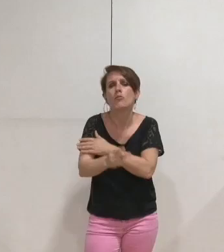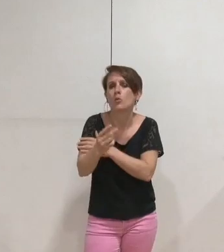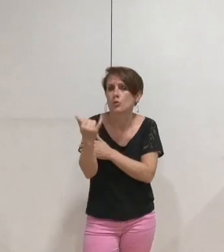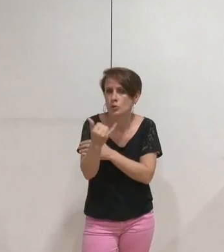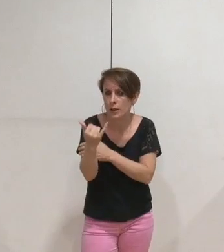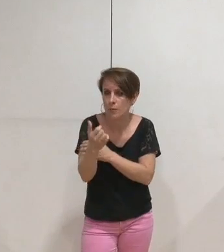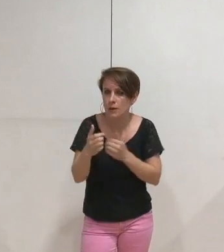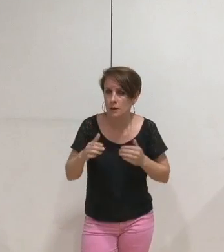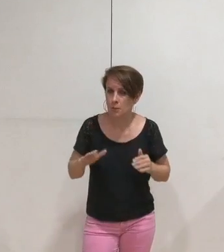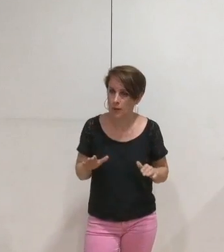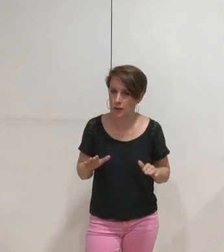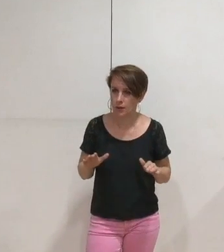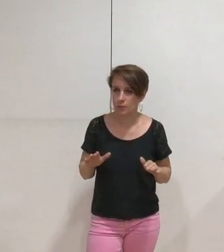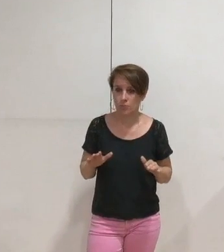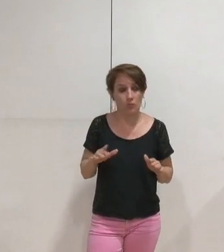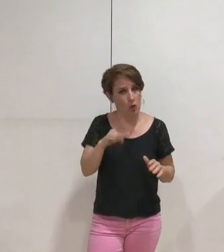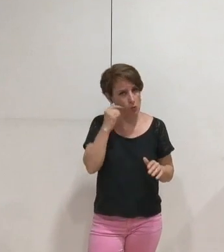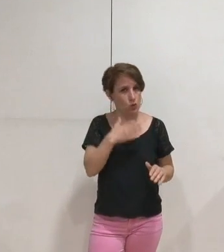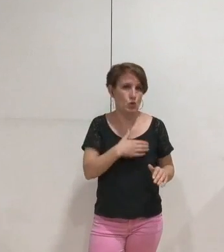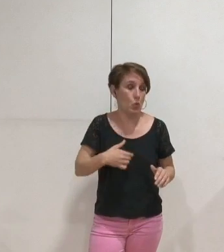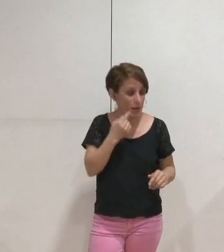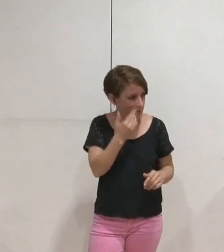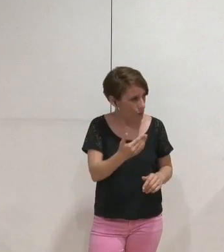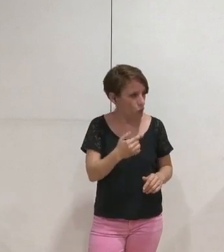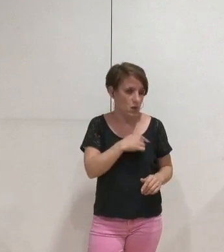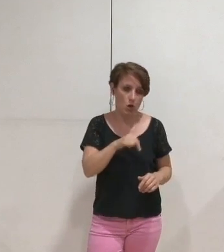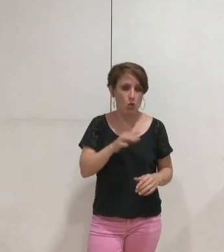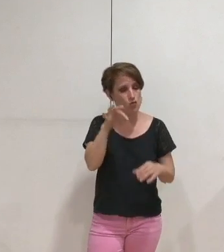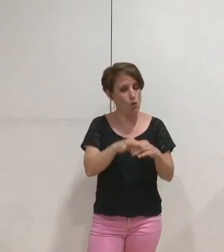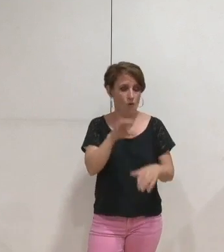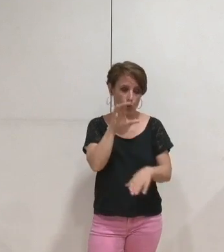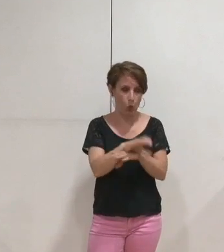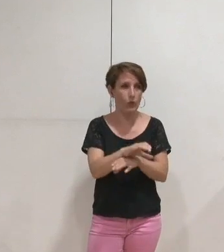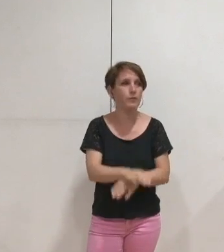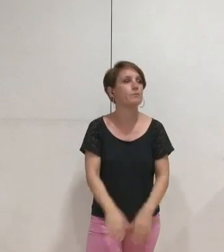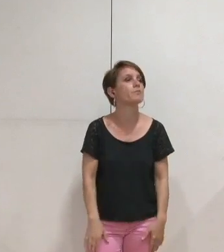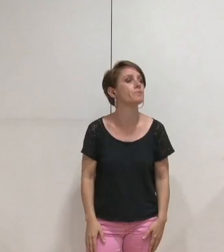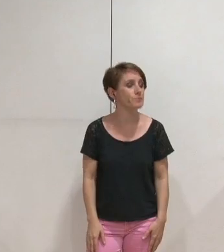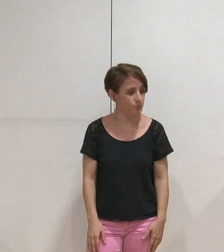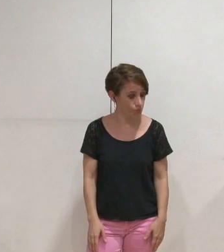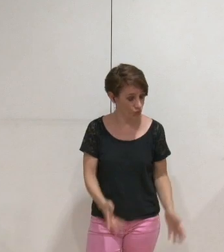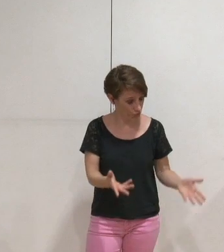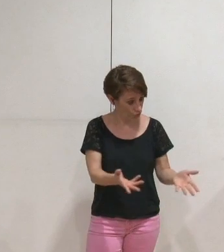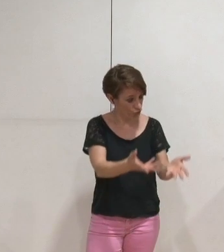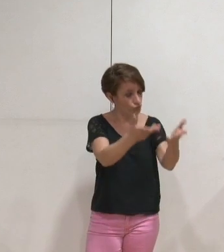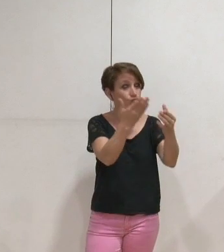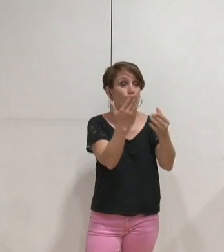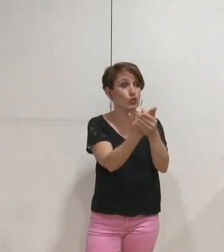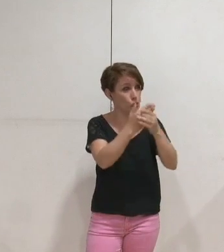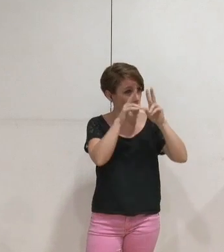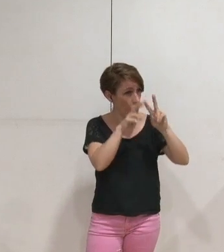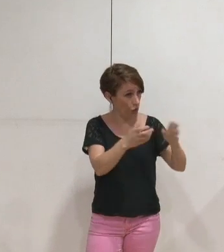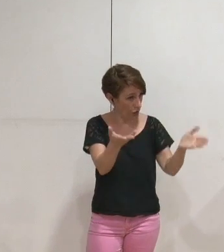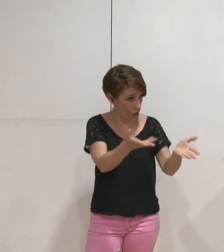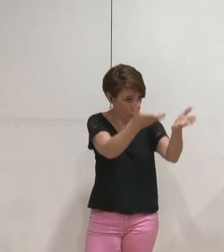va l'analyser mais c'est ce qui expliquera à Monsieur le Maire et chers collègues notre vote négatif cette délibration analyser effectivement je pense que nous